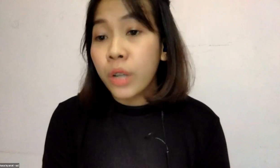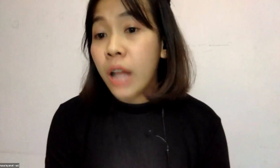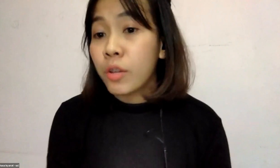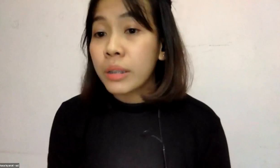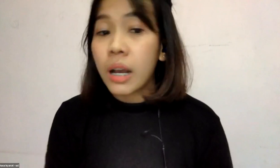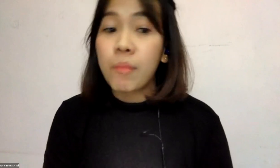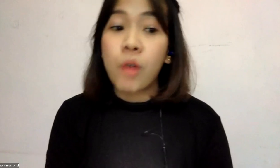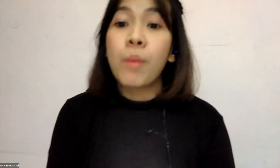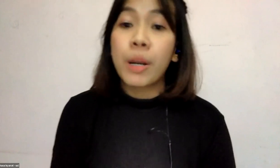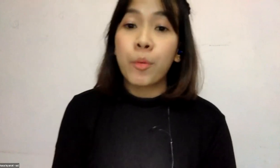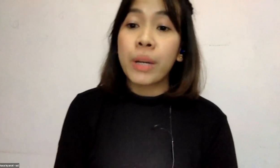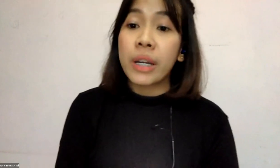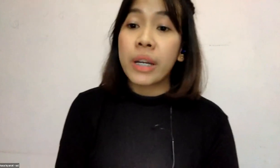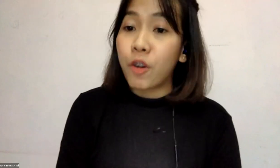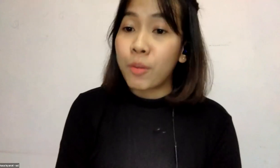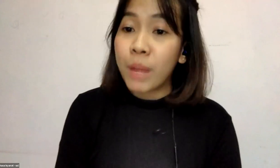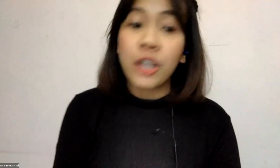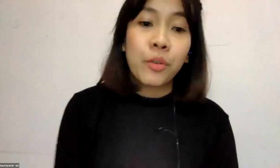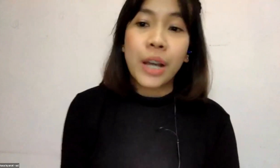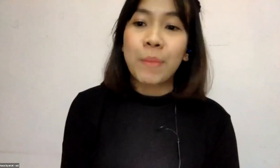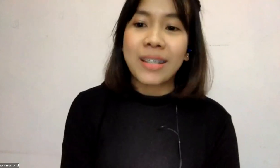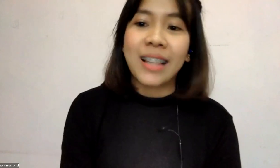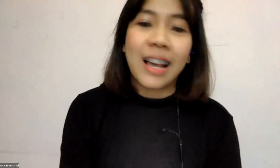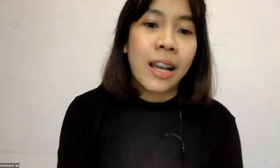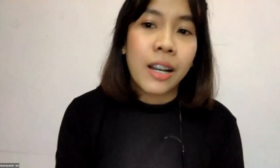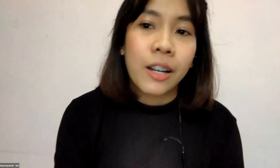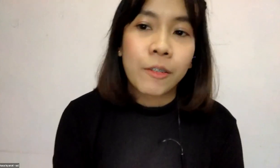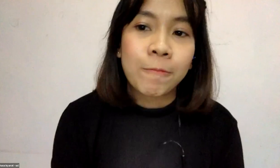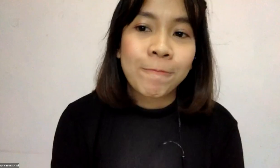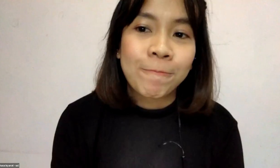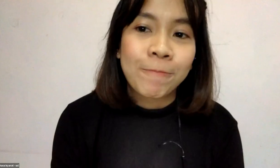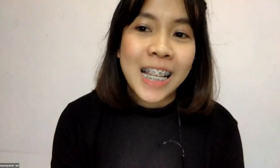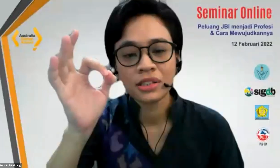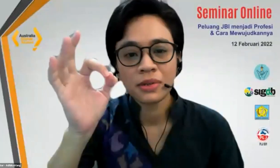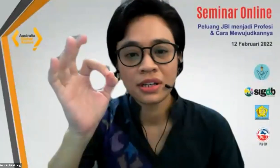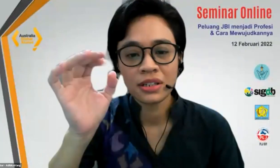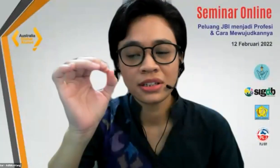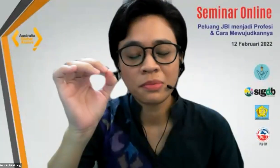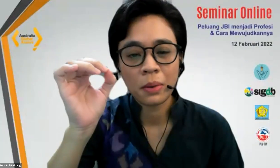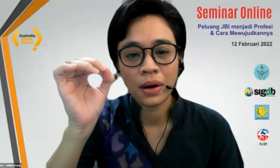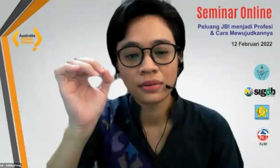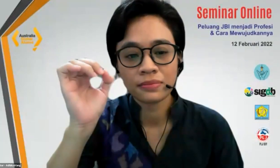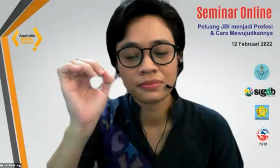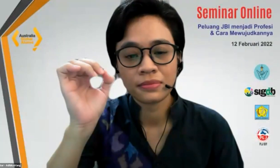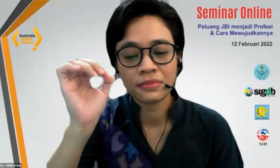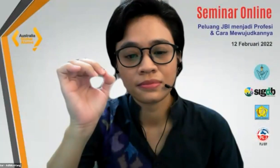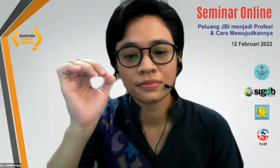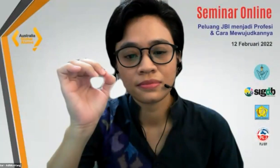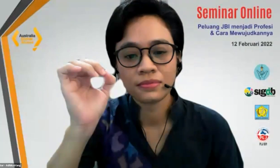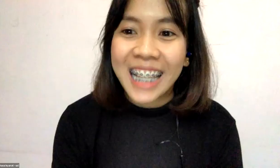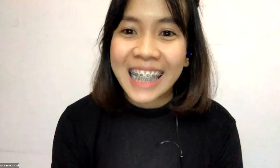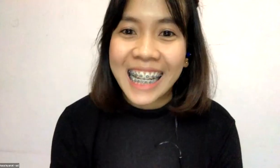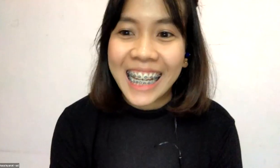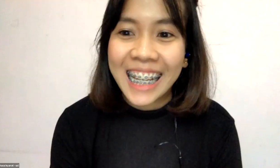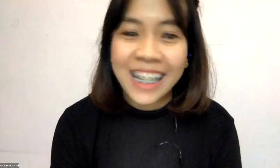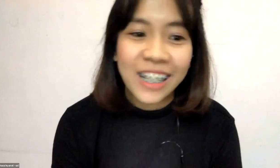komunitas tuli atau misalkan mau menempuh pendidikan formal itu juga dipersilakan Terima kasih Mas Adi terima kasih Saya harap